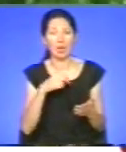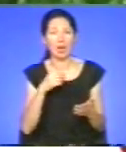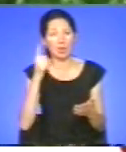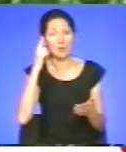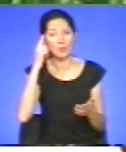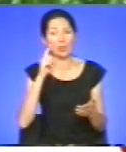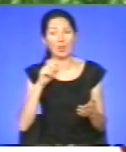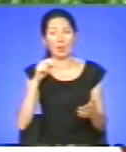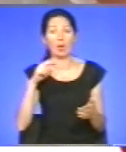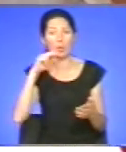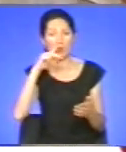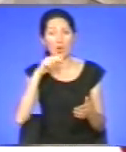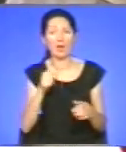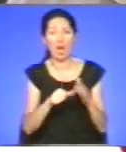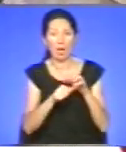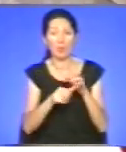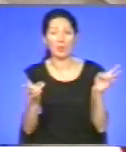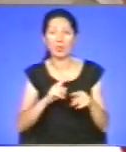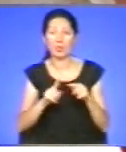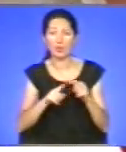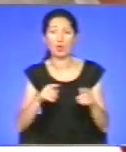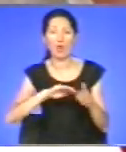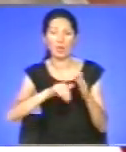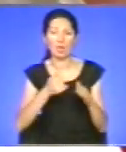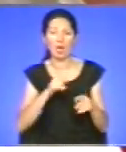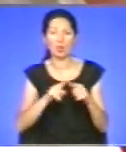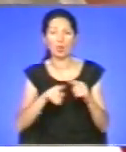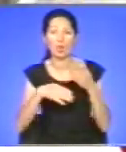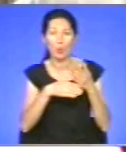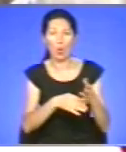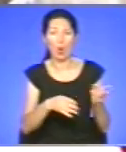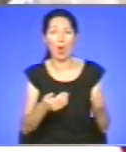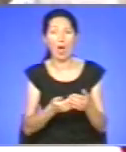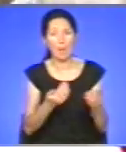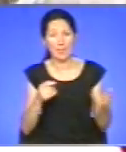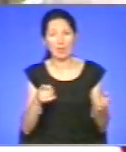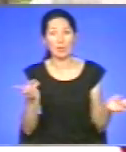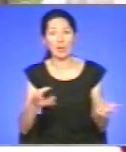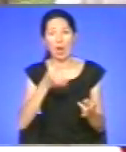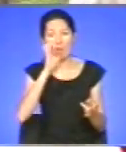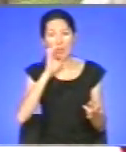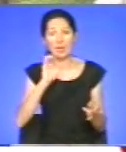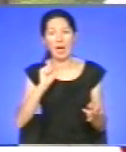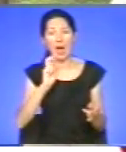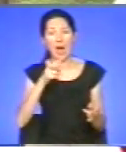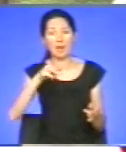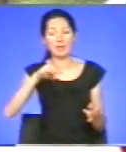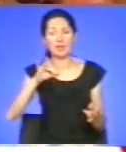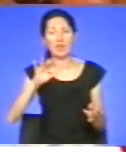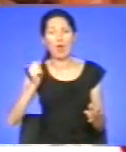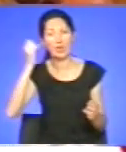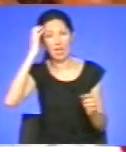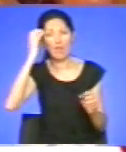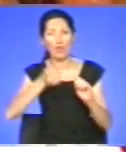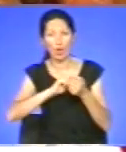викликати швидку, не зволікаючи. До її приїзду слід промити шлунок і випити активоване вугілля. Лікарі категорично забороняють їсти сирі